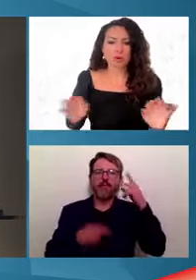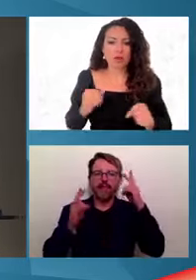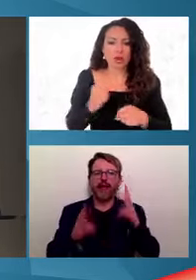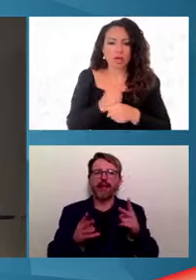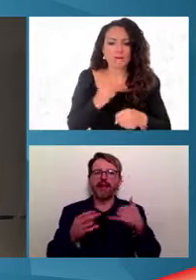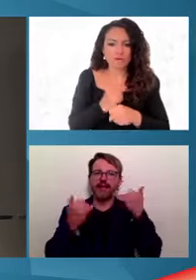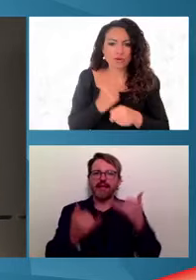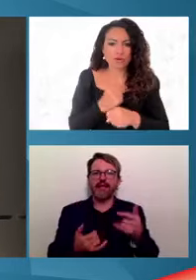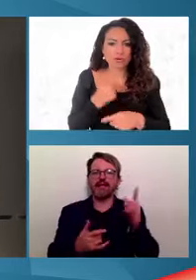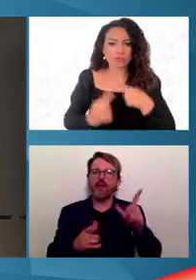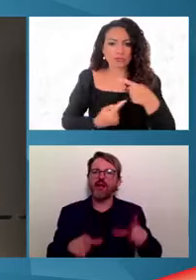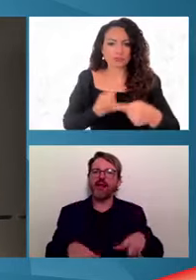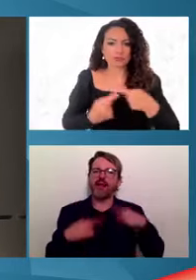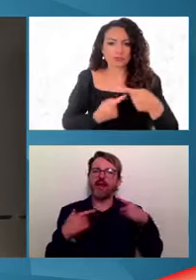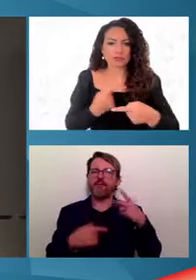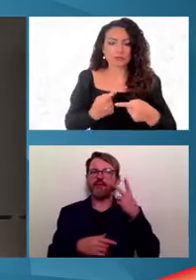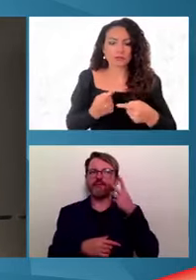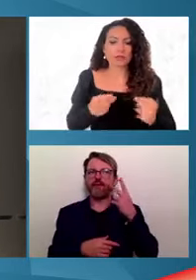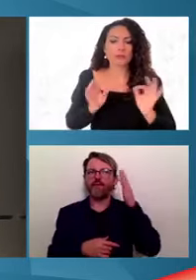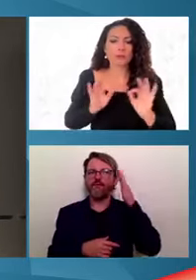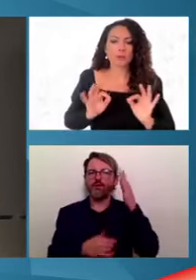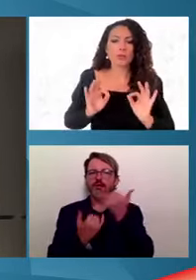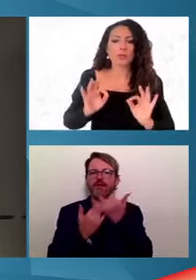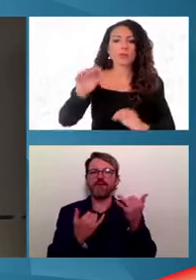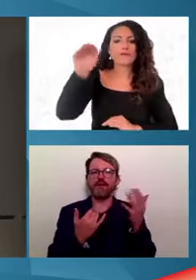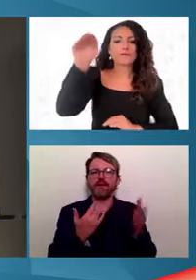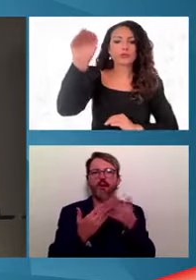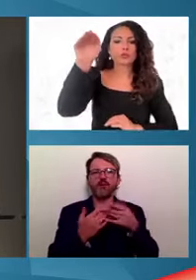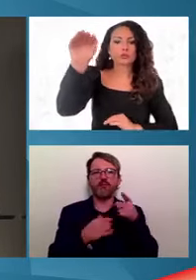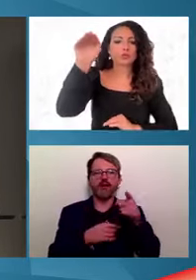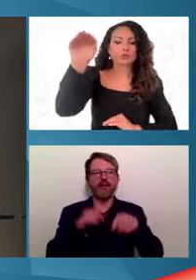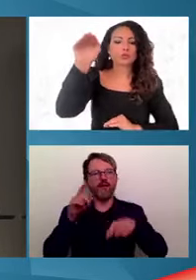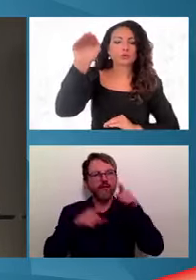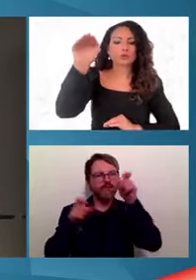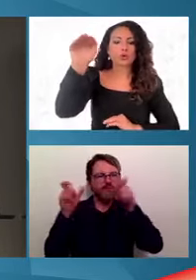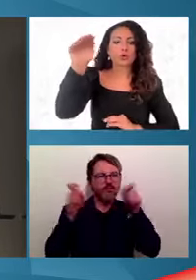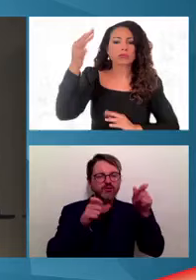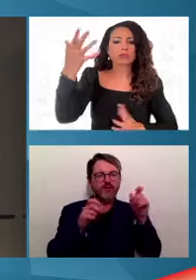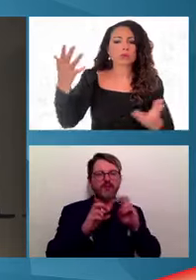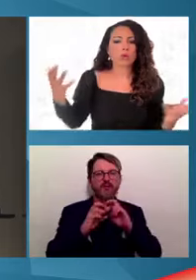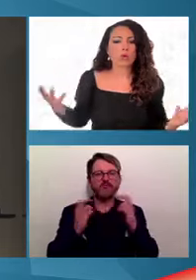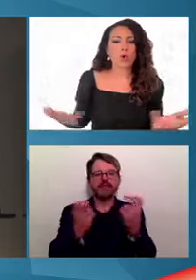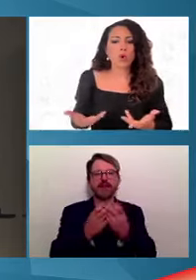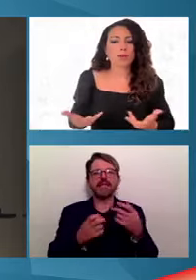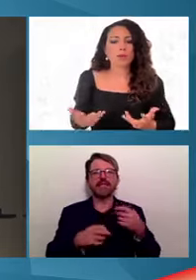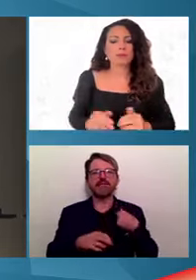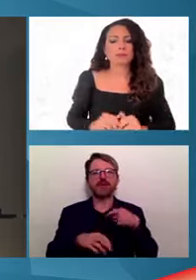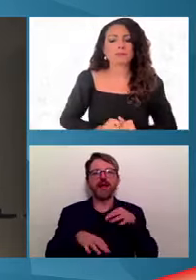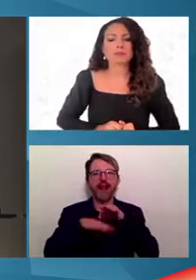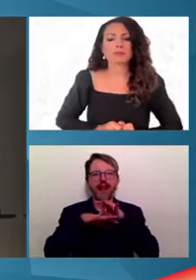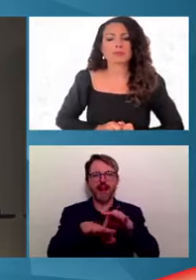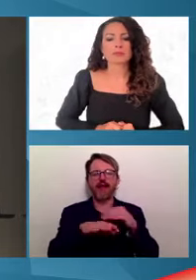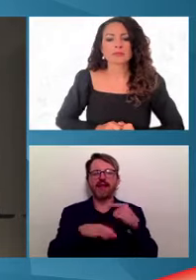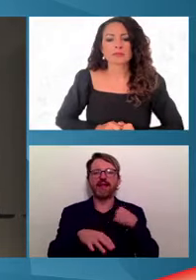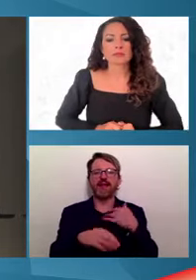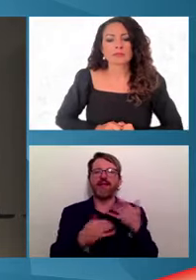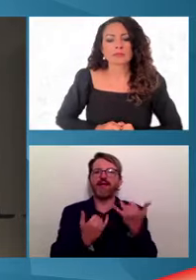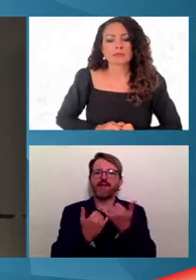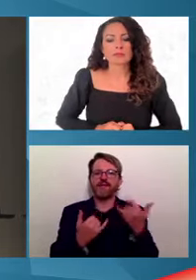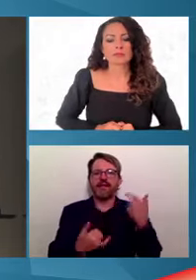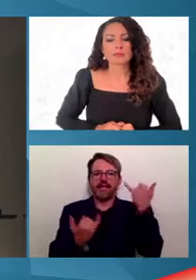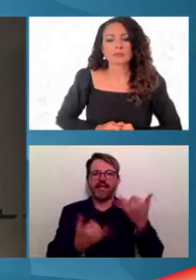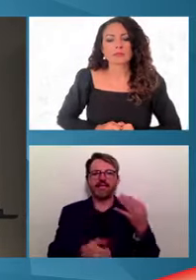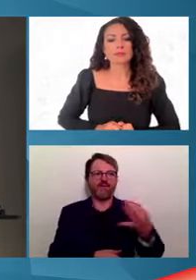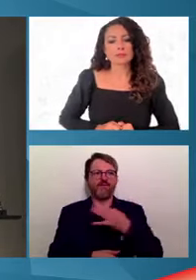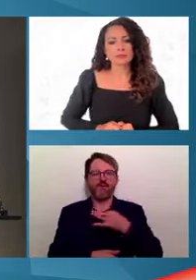lebhaft vorstellen, wie es manchmal ist, diese Sitzung zu leiten mit diesen unterschiedlichen Charakteren, auch mit diesem Engagement, also wie es für mich jetzt eine Zeit lang